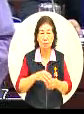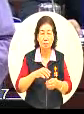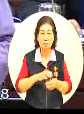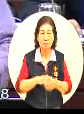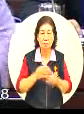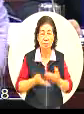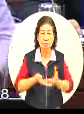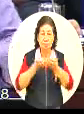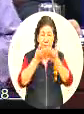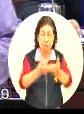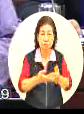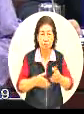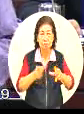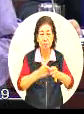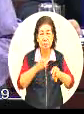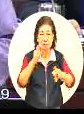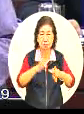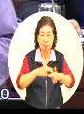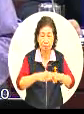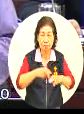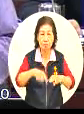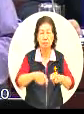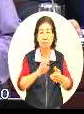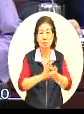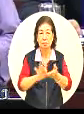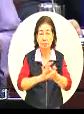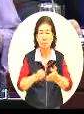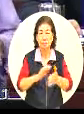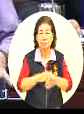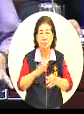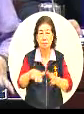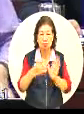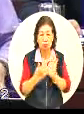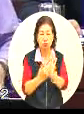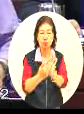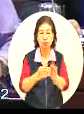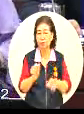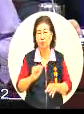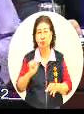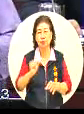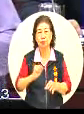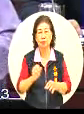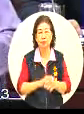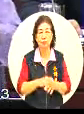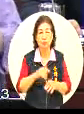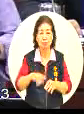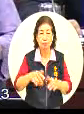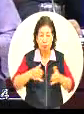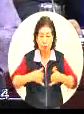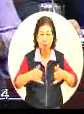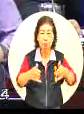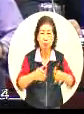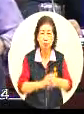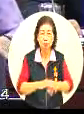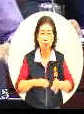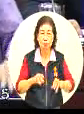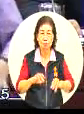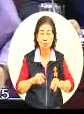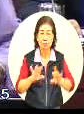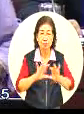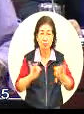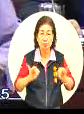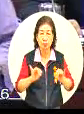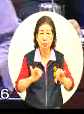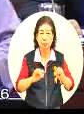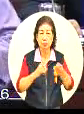共使用不能用这样砸起来但是如果说不是既成的道路是地主他自己